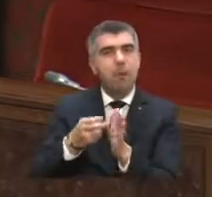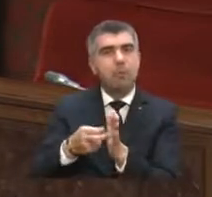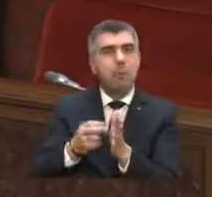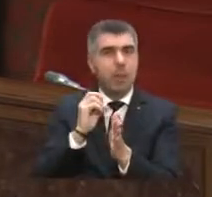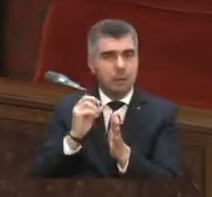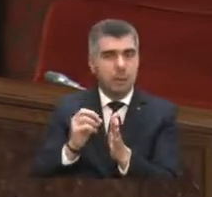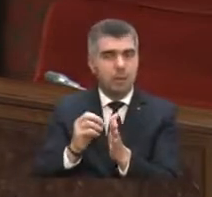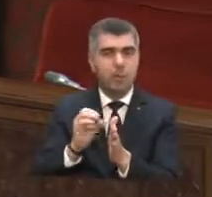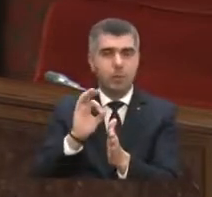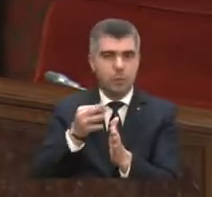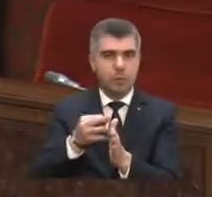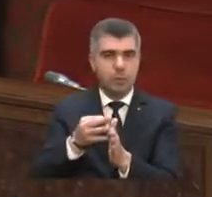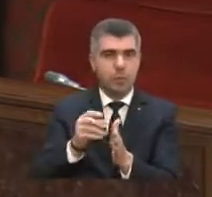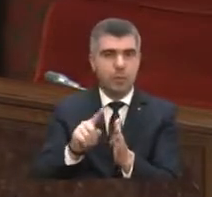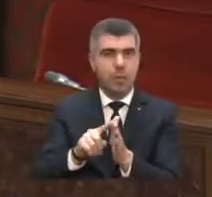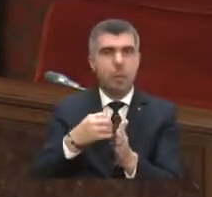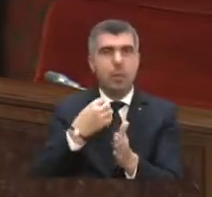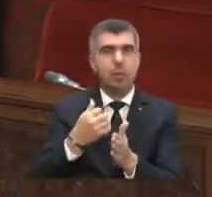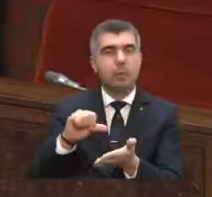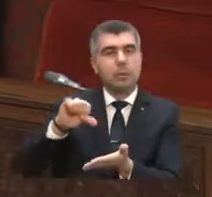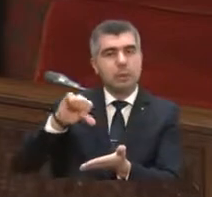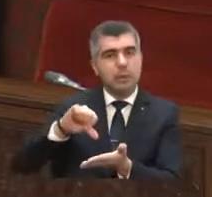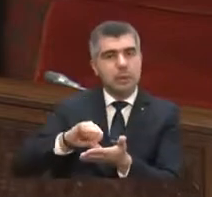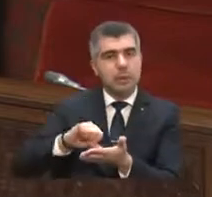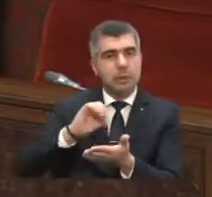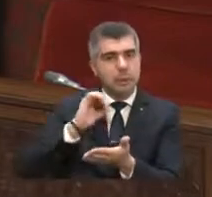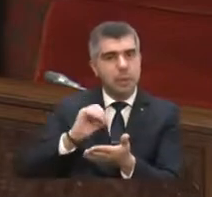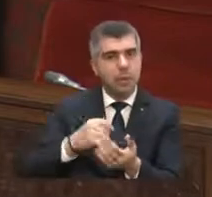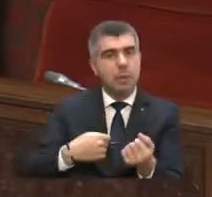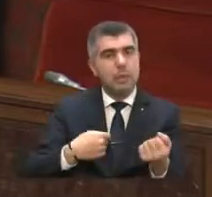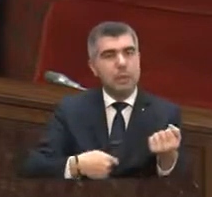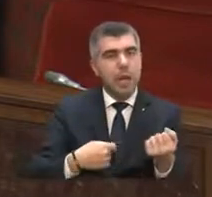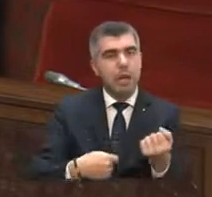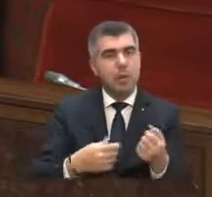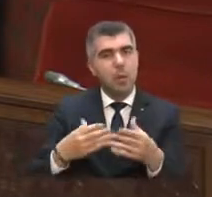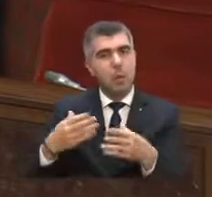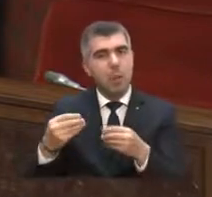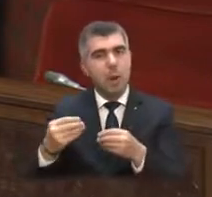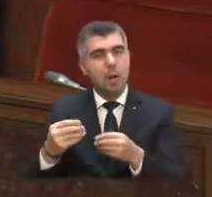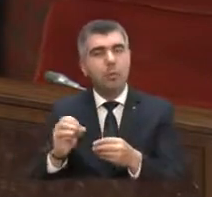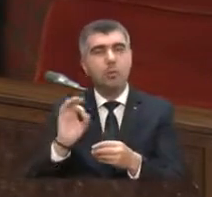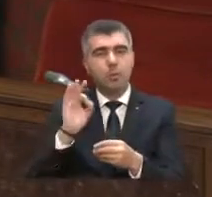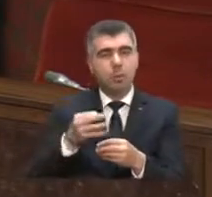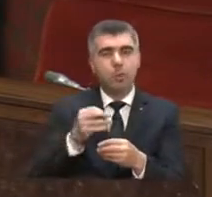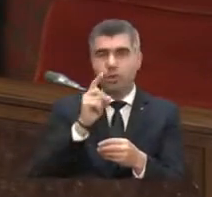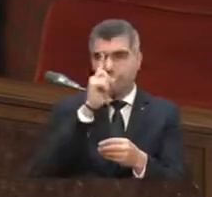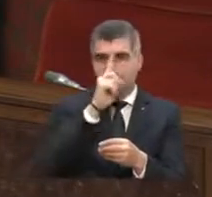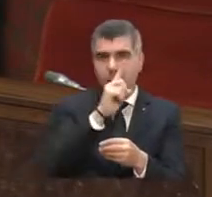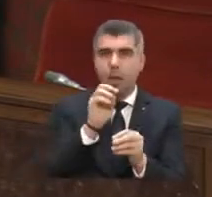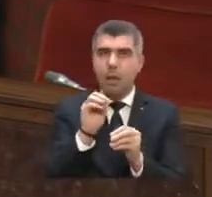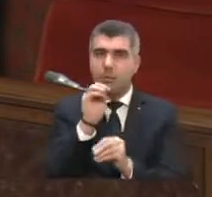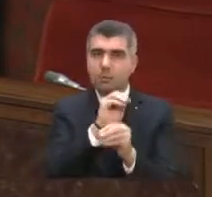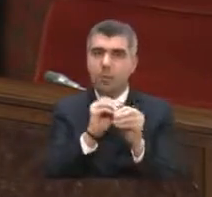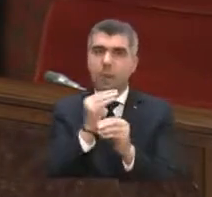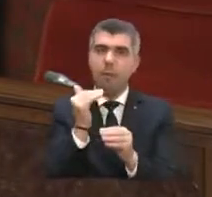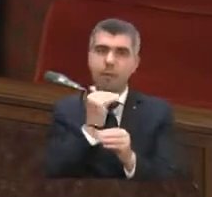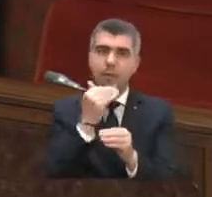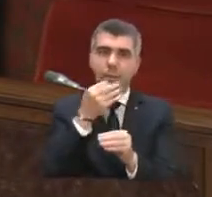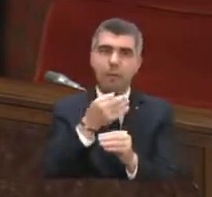وبالطبع المنطقه ديالكم غادي تكون من المناطق اللي غادي نقوموا بهذا التسريع فيها ان شاء الله. شكرا.